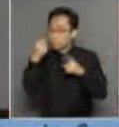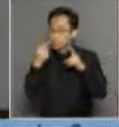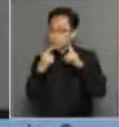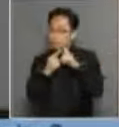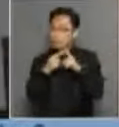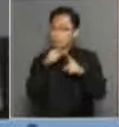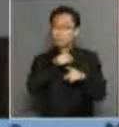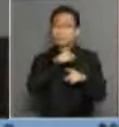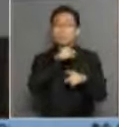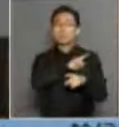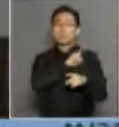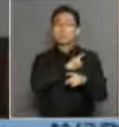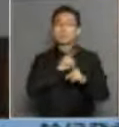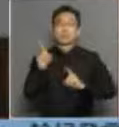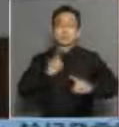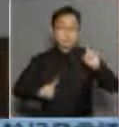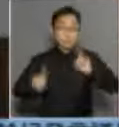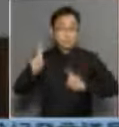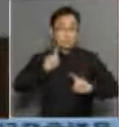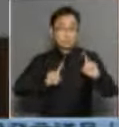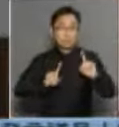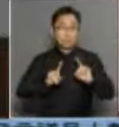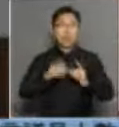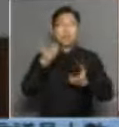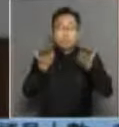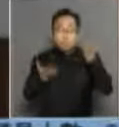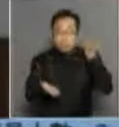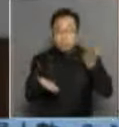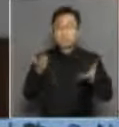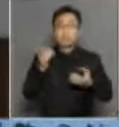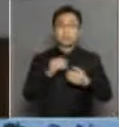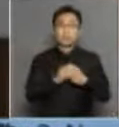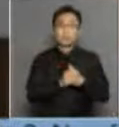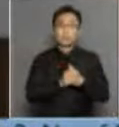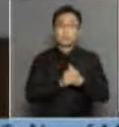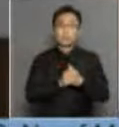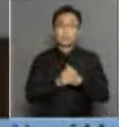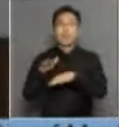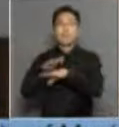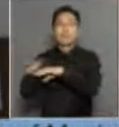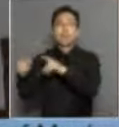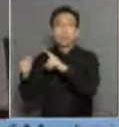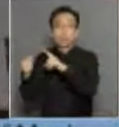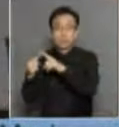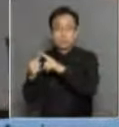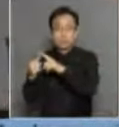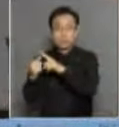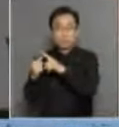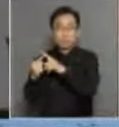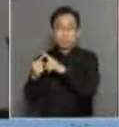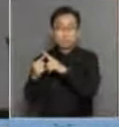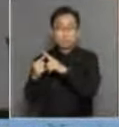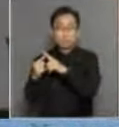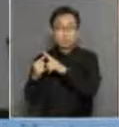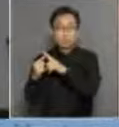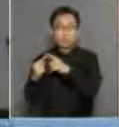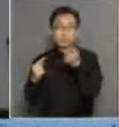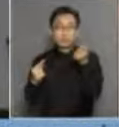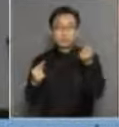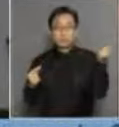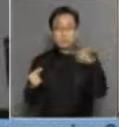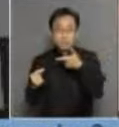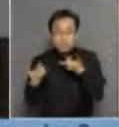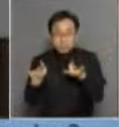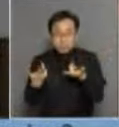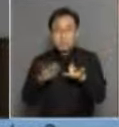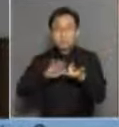嘅自由，相對有時可能會比一般嘅普羅百姓仲要少嘅喎。但是有時